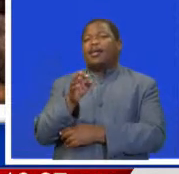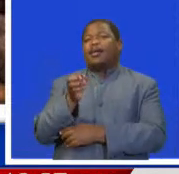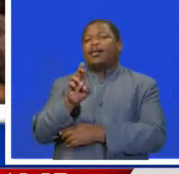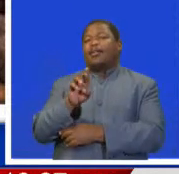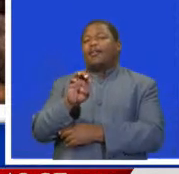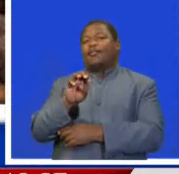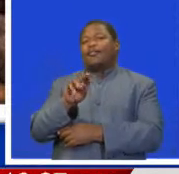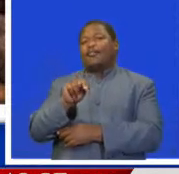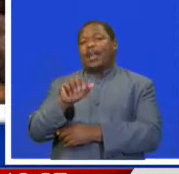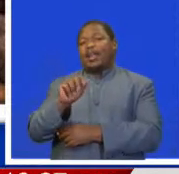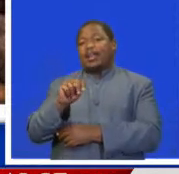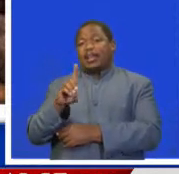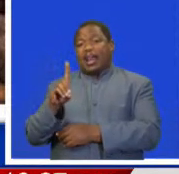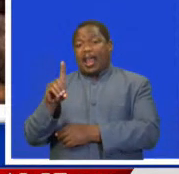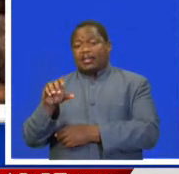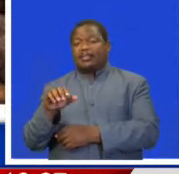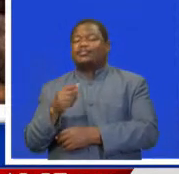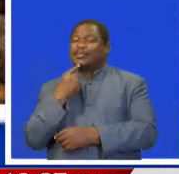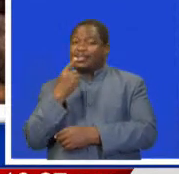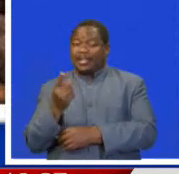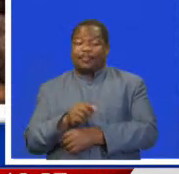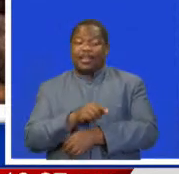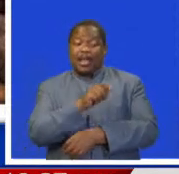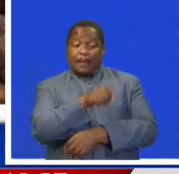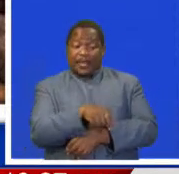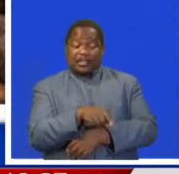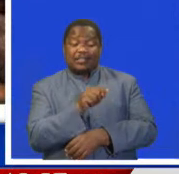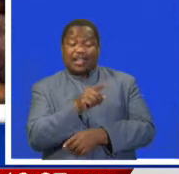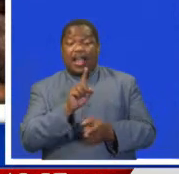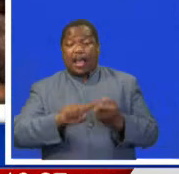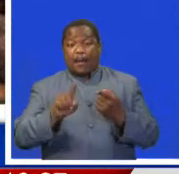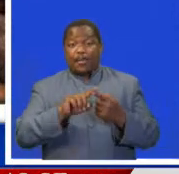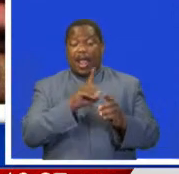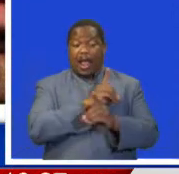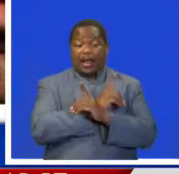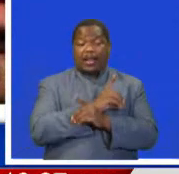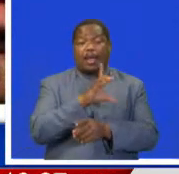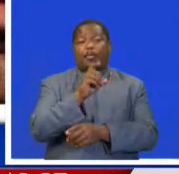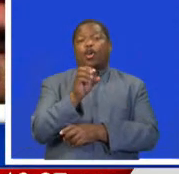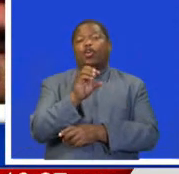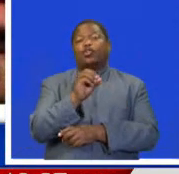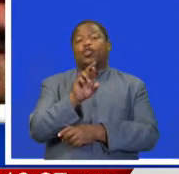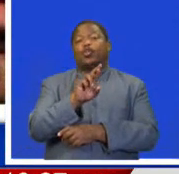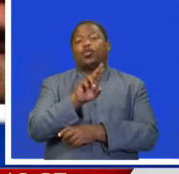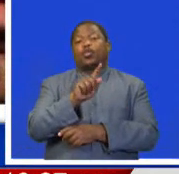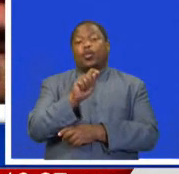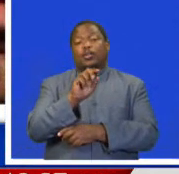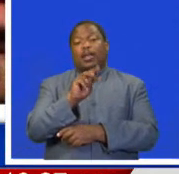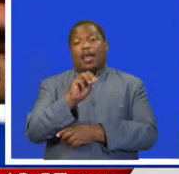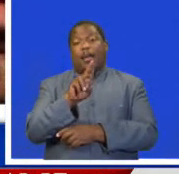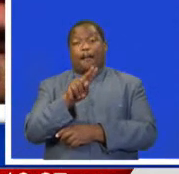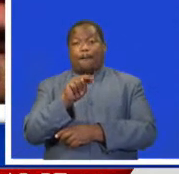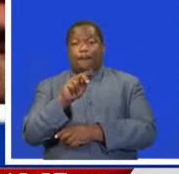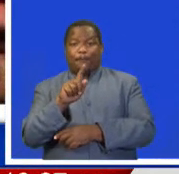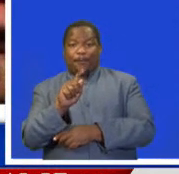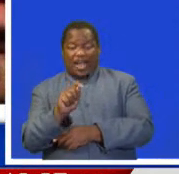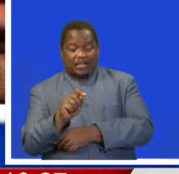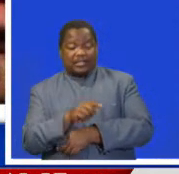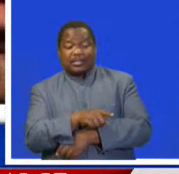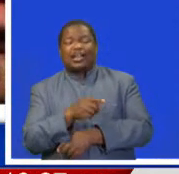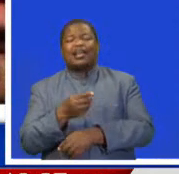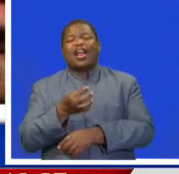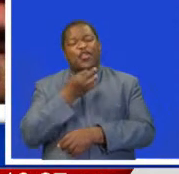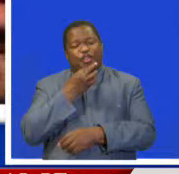Sancho umunye wabadlali abancane labadlala kahle emhlabeni ngokunesidingo lesikhulu kuhle licembu leManchester United limthenge lo